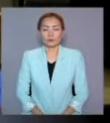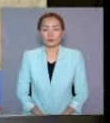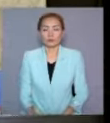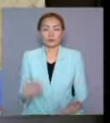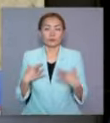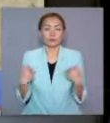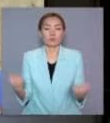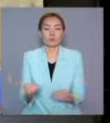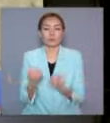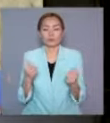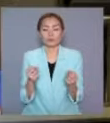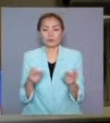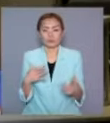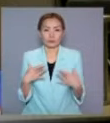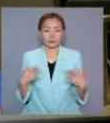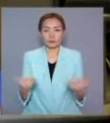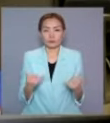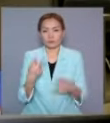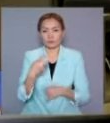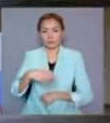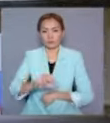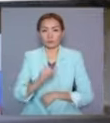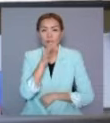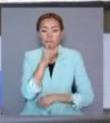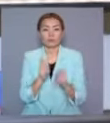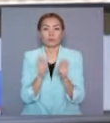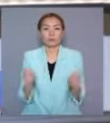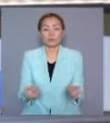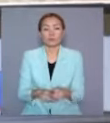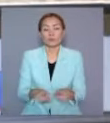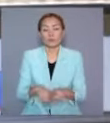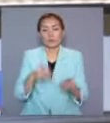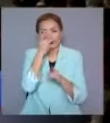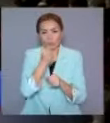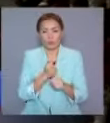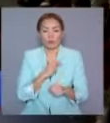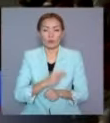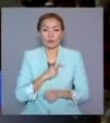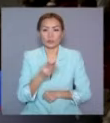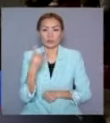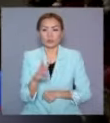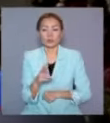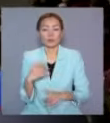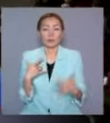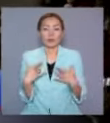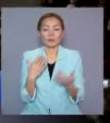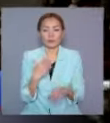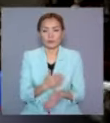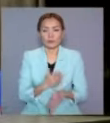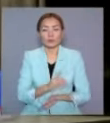Қоғамдық қордың тікелей қолдауымен құрылған театрға небәрі 2 апта уақыт болған. Десе де мәдени ұжым репертуарында 3 авторлық қойылым